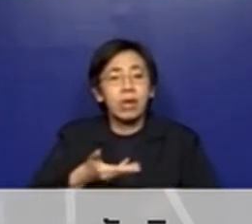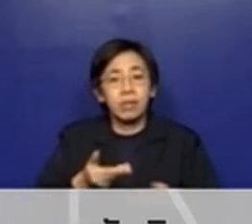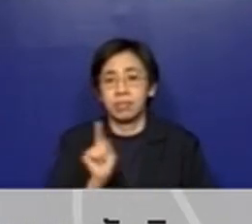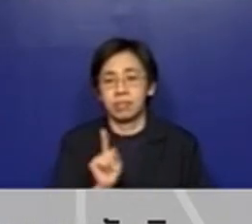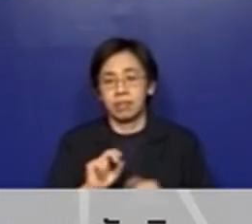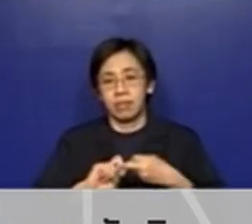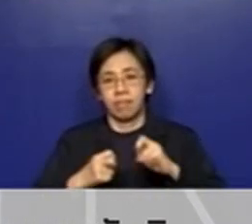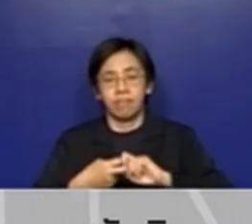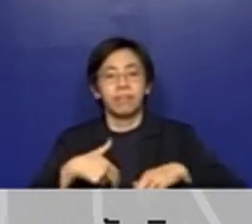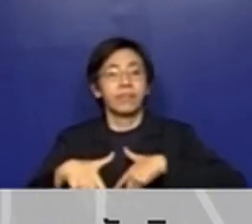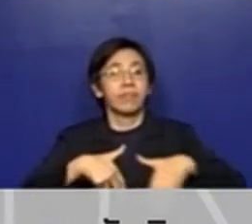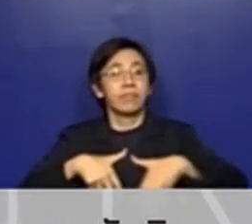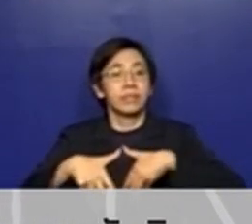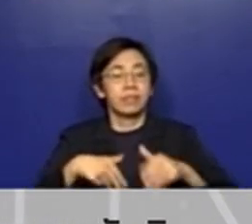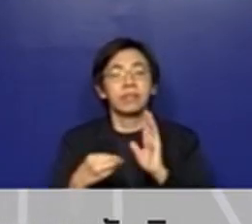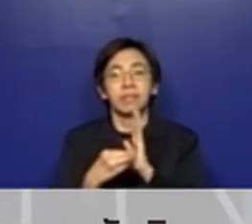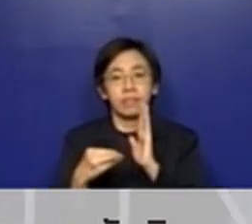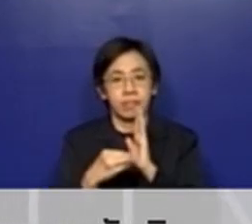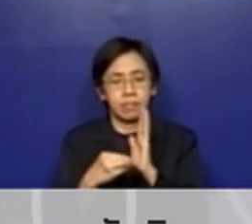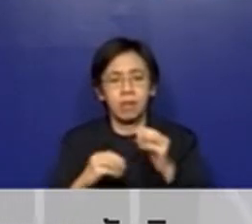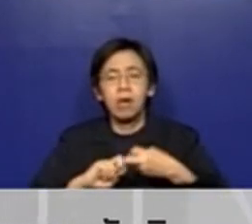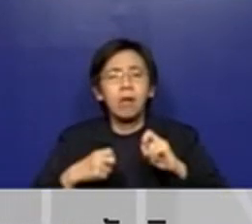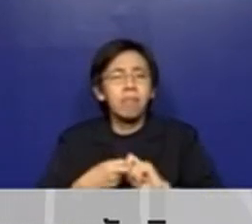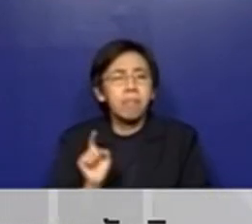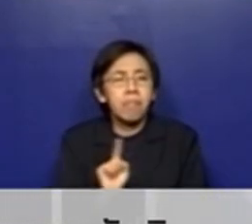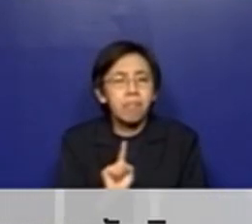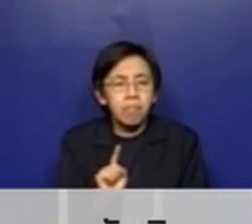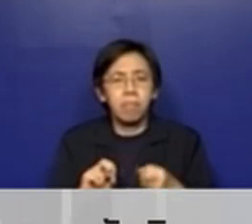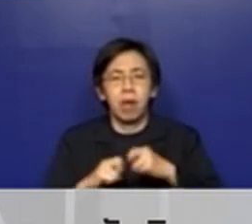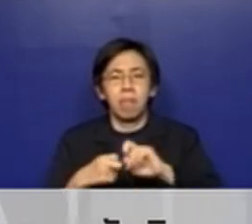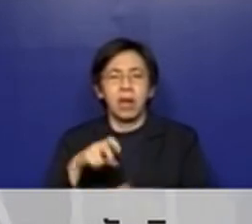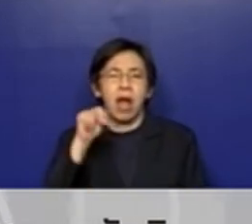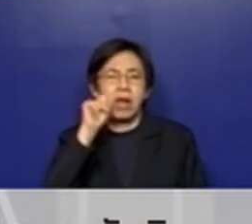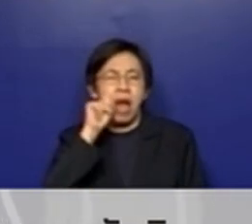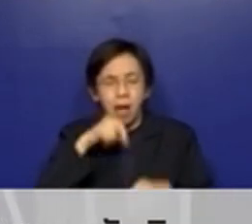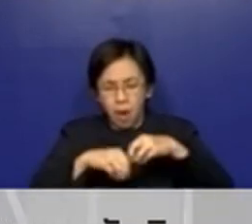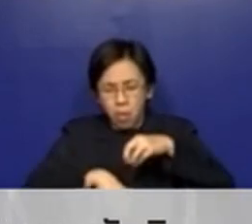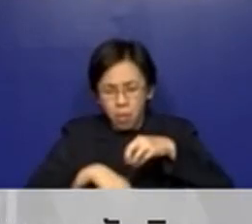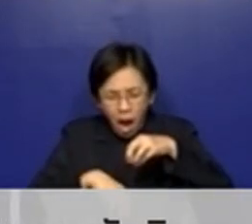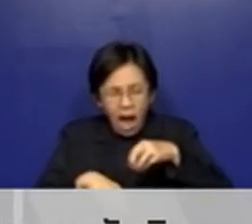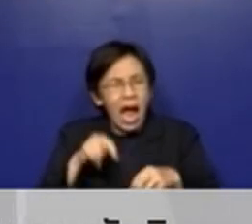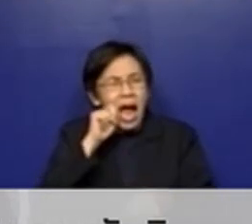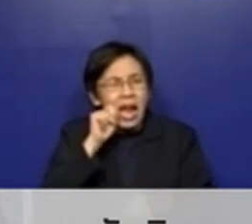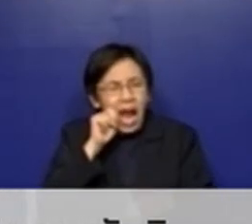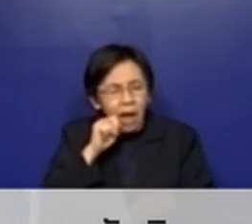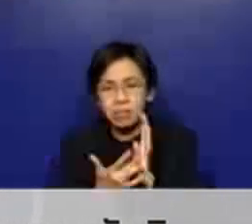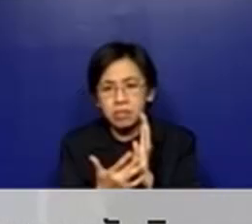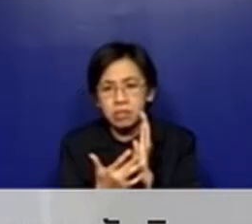คงจะยากคงจะยาก ลำบาก ครับนะฮะแต่ว่าเขาควรจะได้ปาร์ตี้ลิสต์นะ ไม่อ ุตส่าห์อุทิศตนขนาดนี ้ไม่